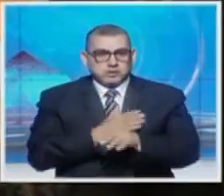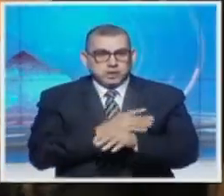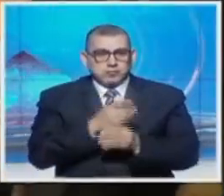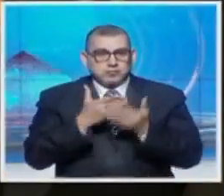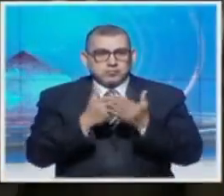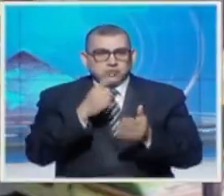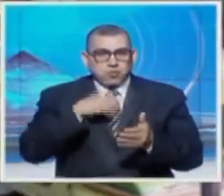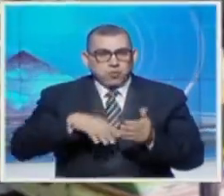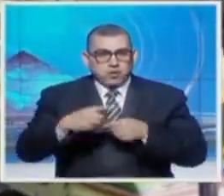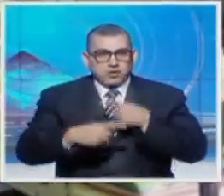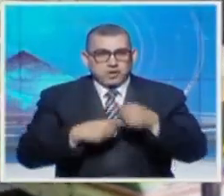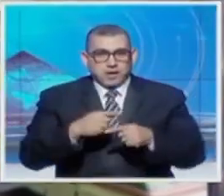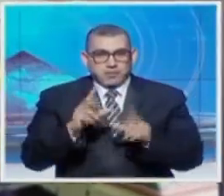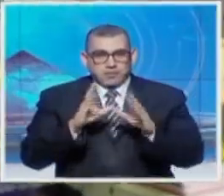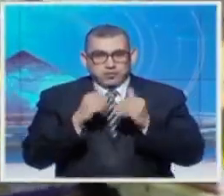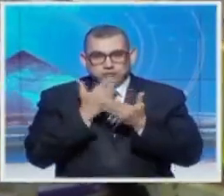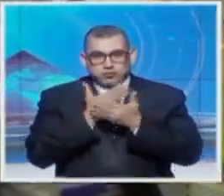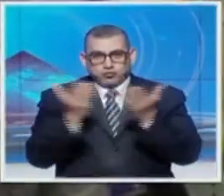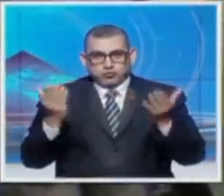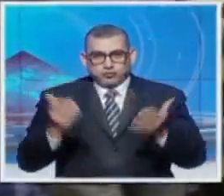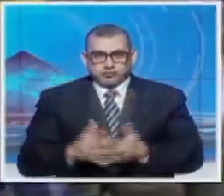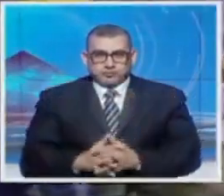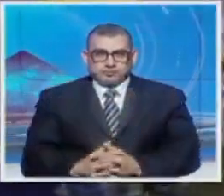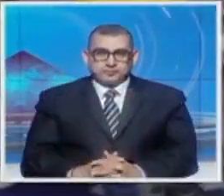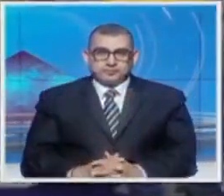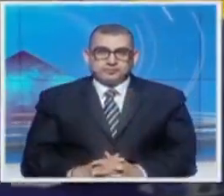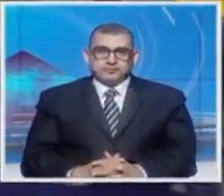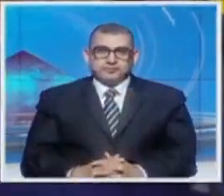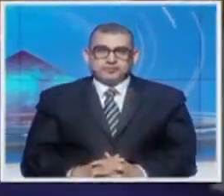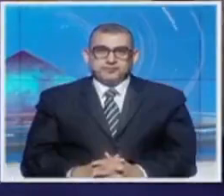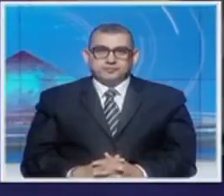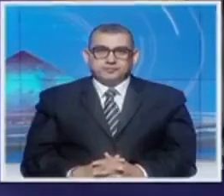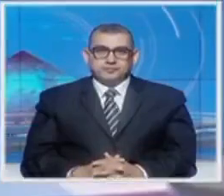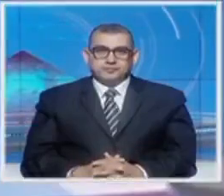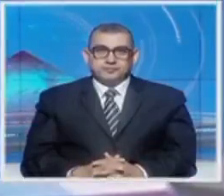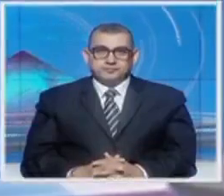دائما. رمضان الشحات، التلفزيون المصري.